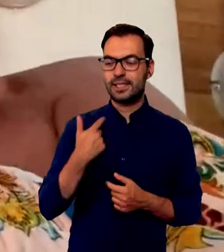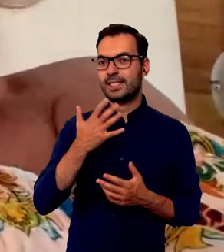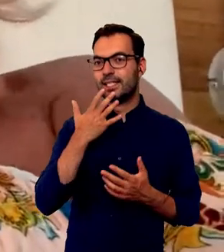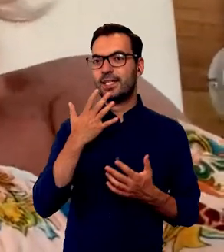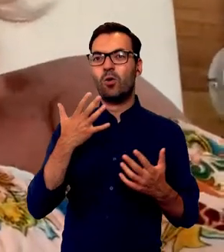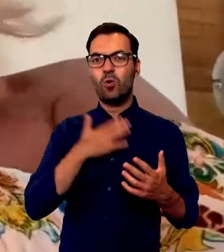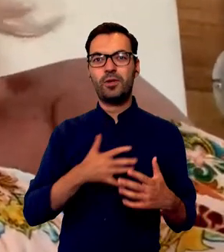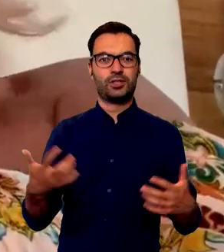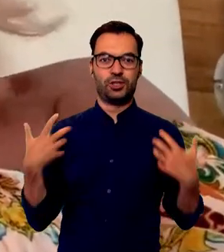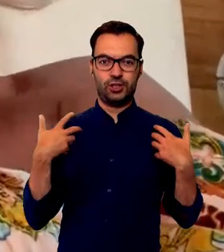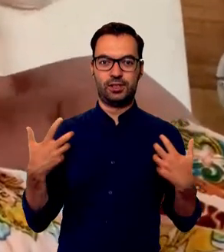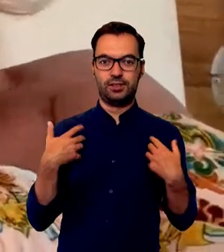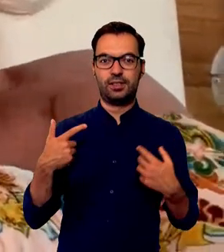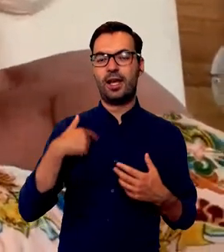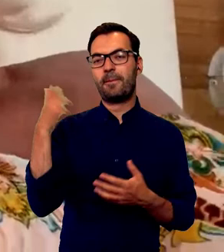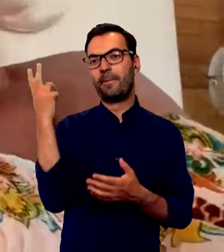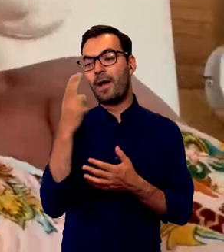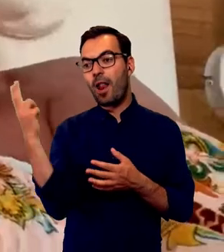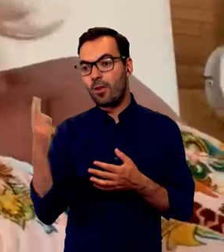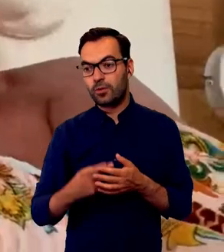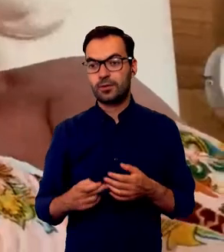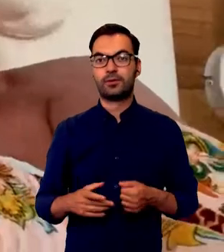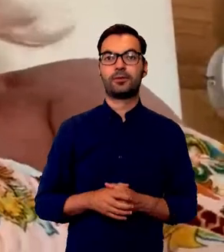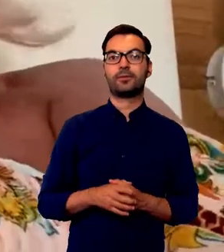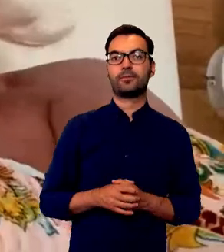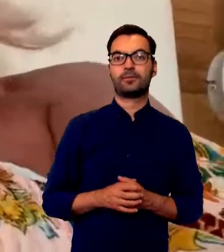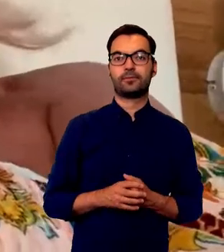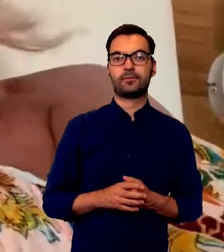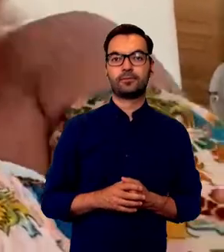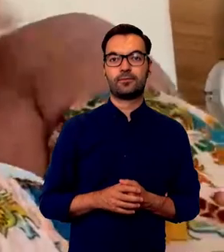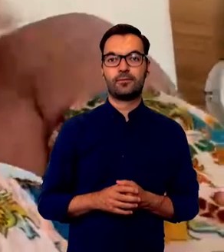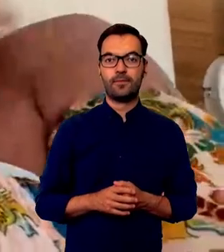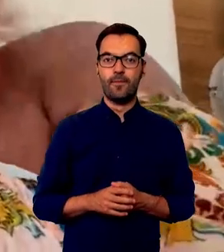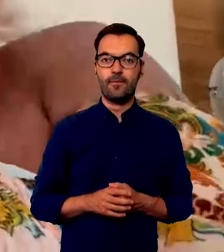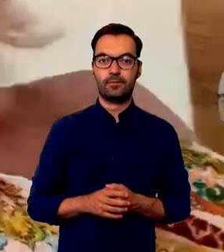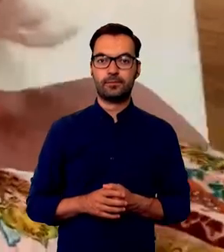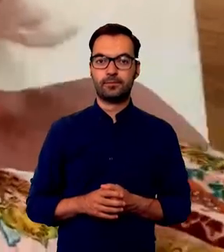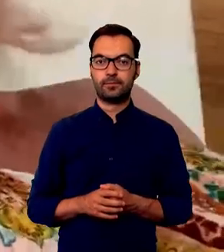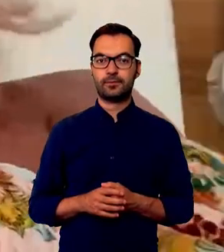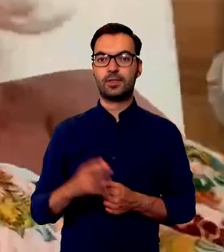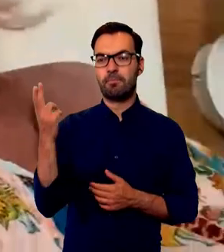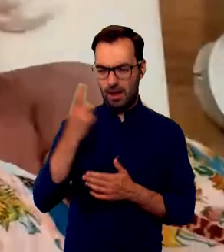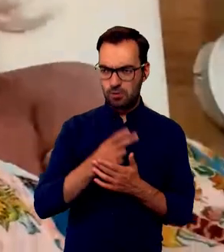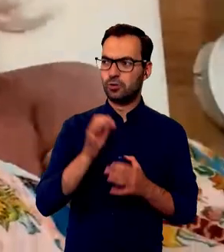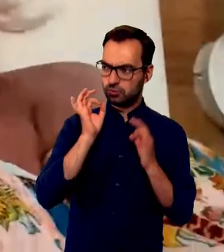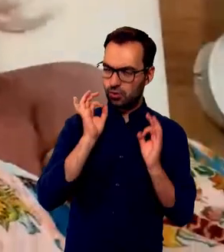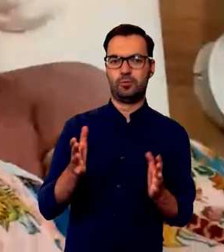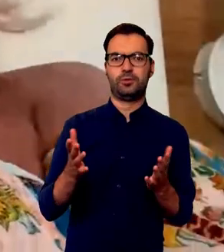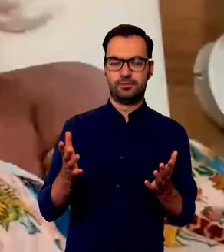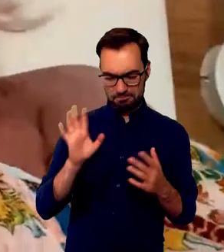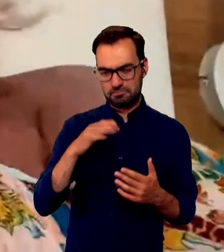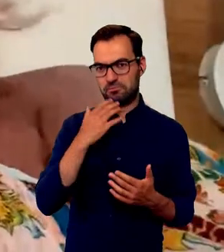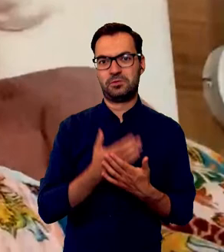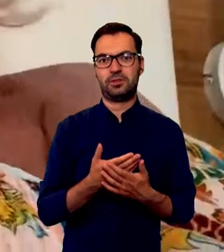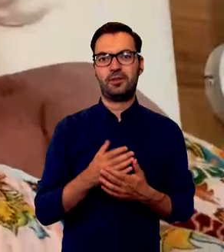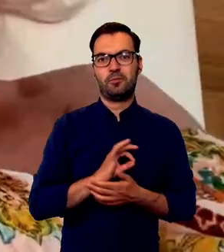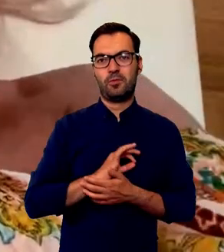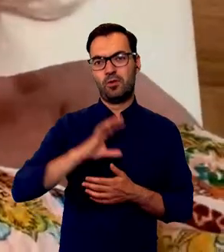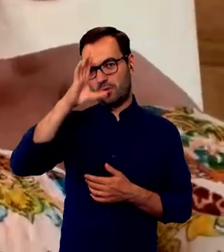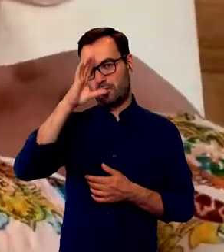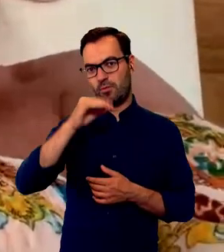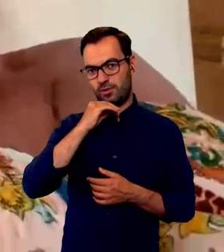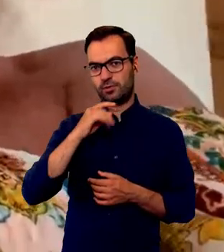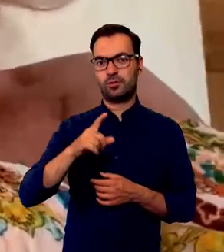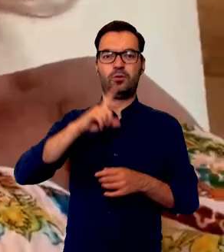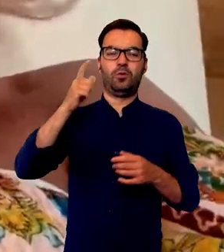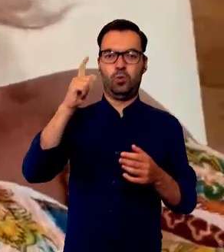na życie, to, że ja maluję i to, powiem nieskromnie, maluję dobrze, że te moje obrazy